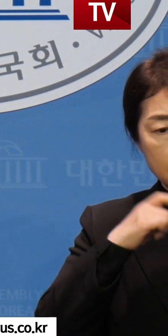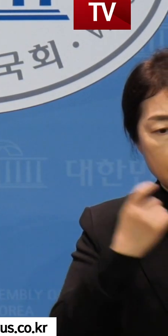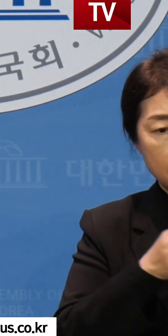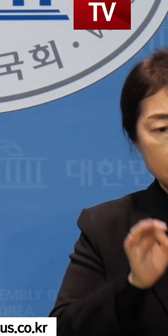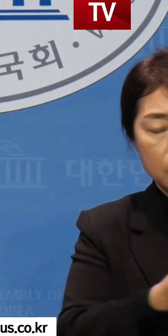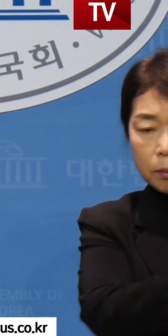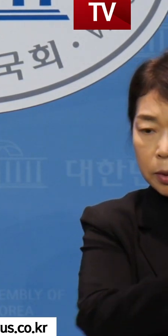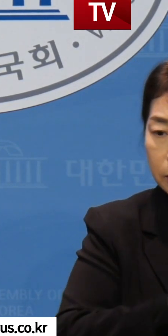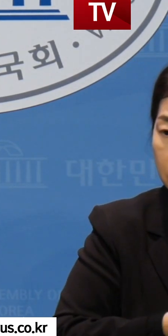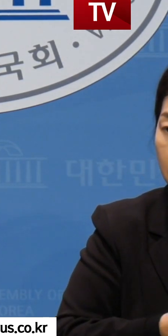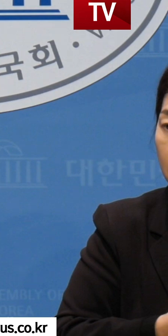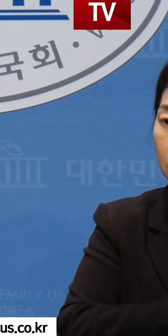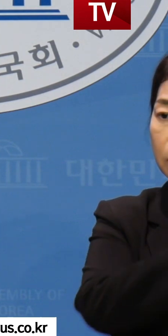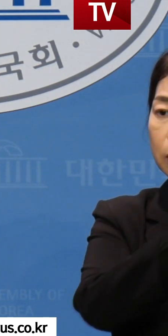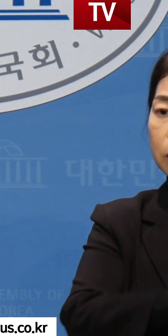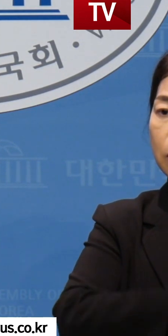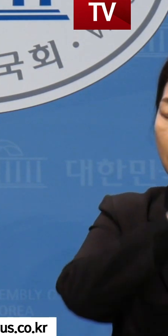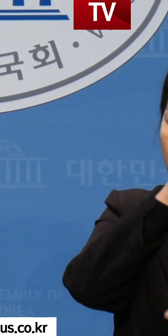가계부채가 10월 말로